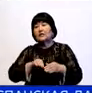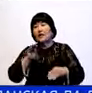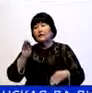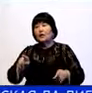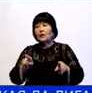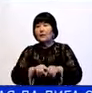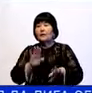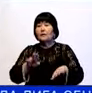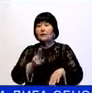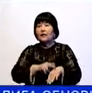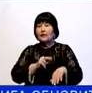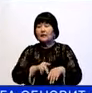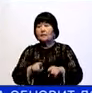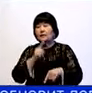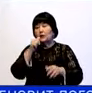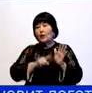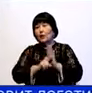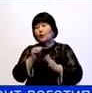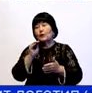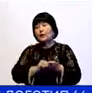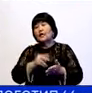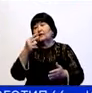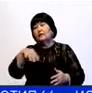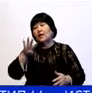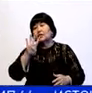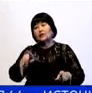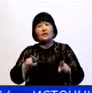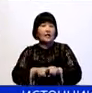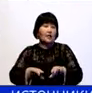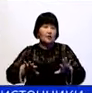По данным местной полиции, в районе с начала года зарегистрированы 24 подобных случая.